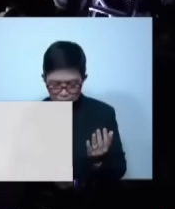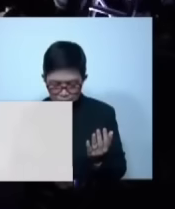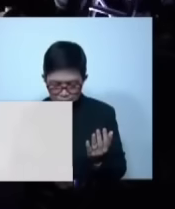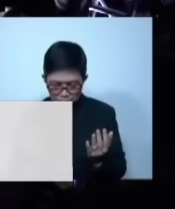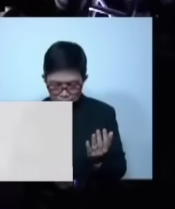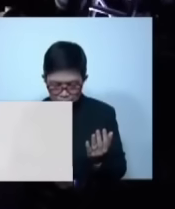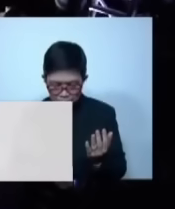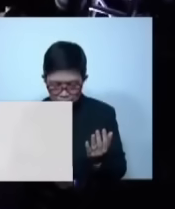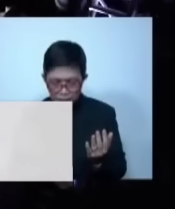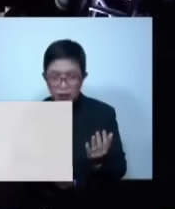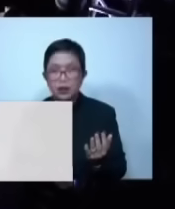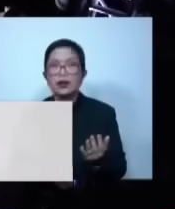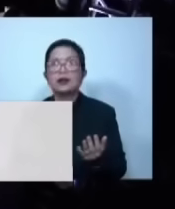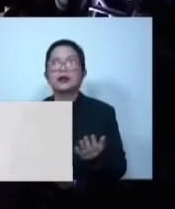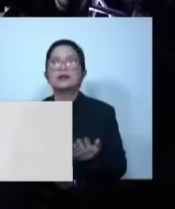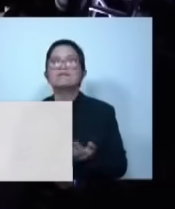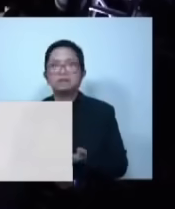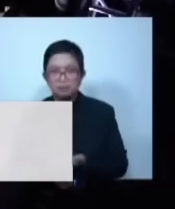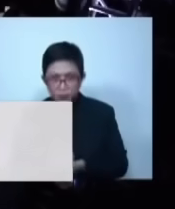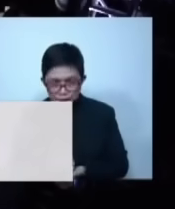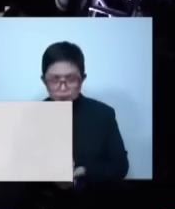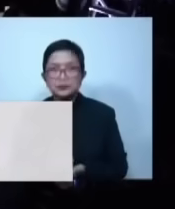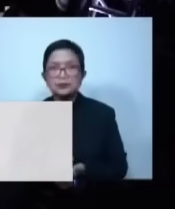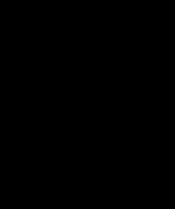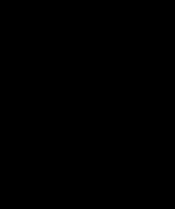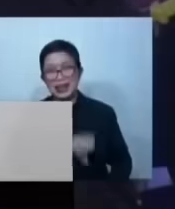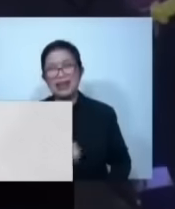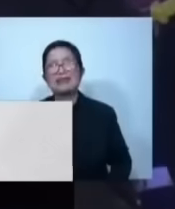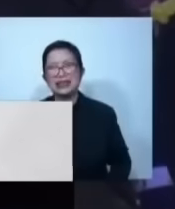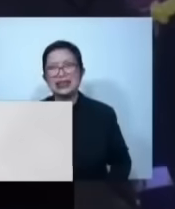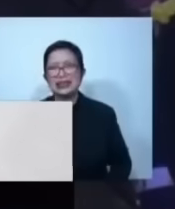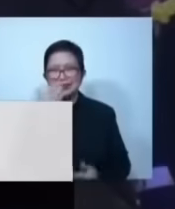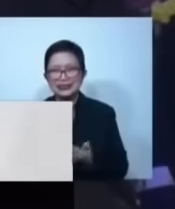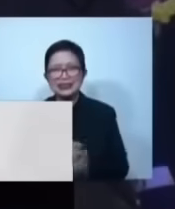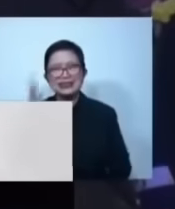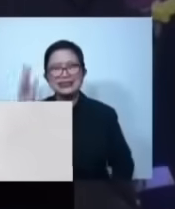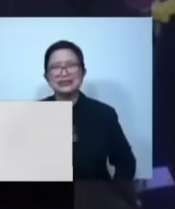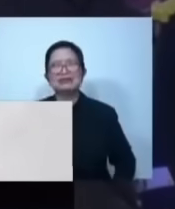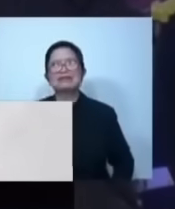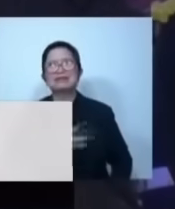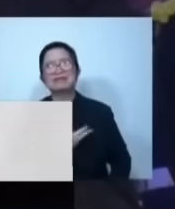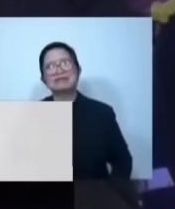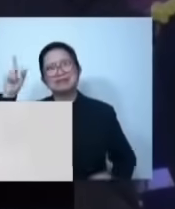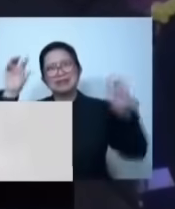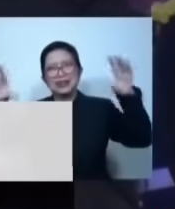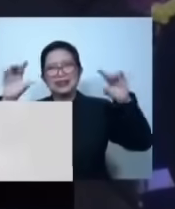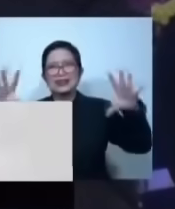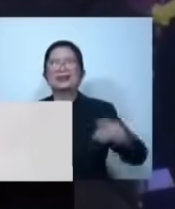mulai Berdoa selesai selam asalamualaikum warahmatullahi